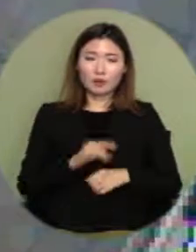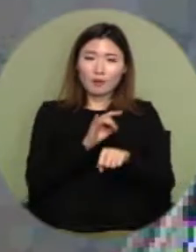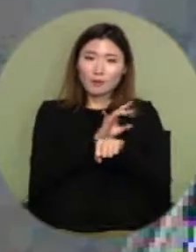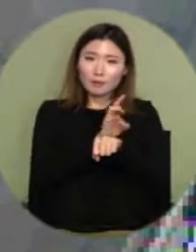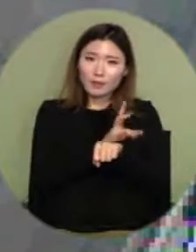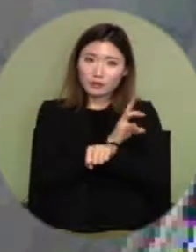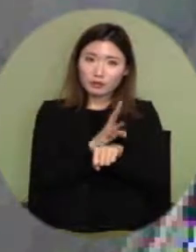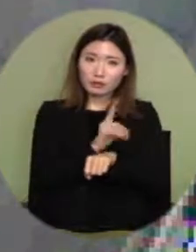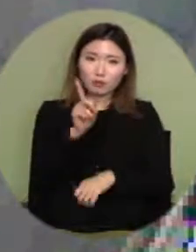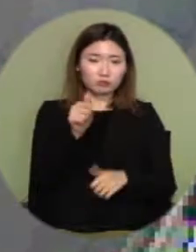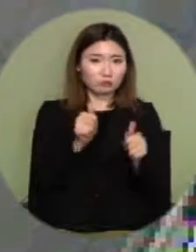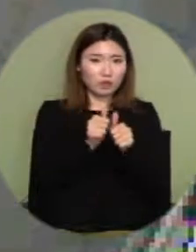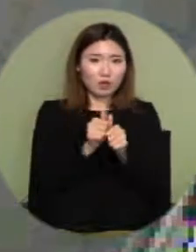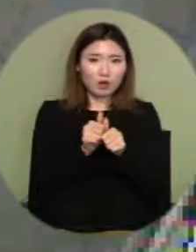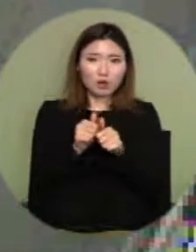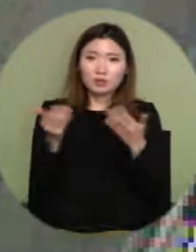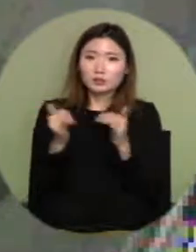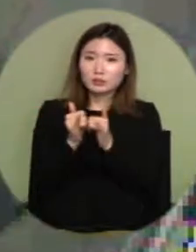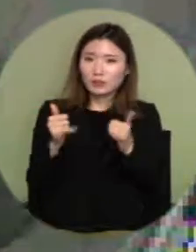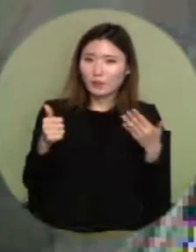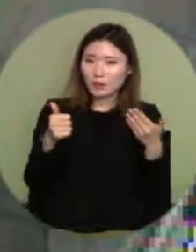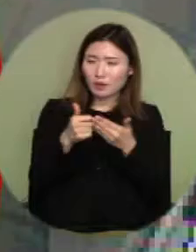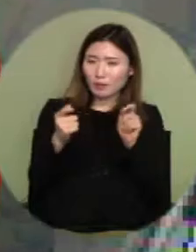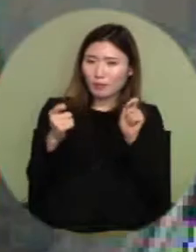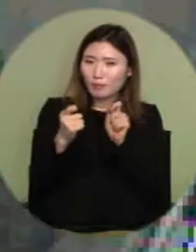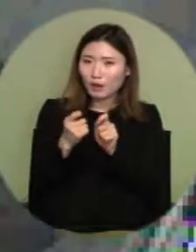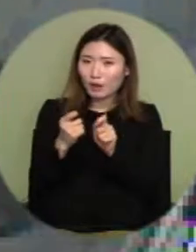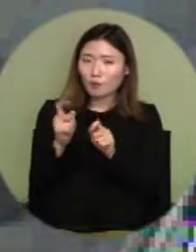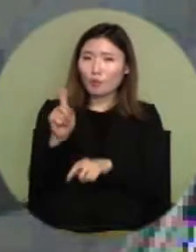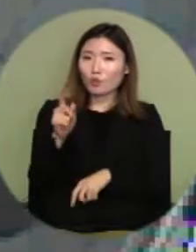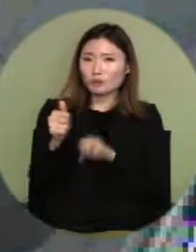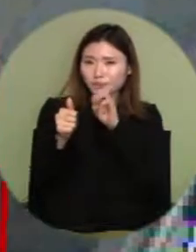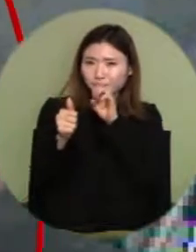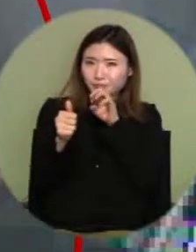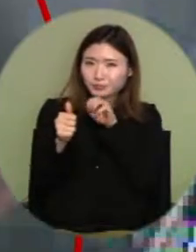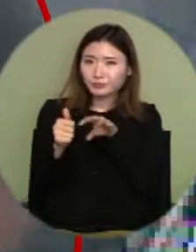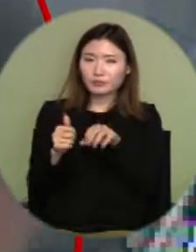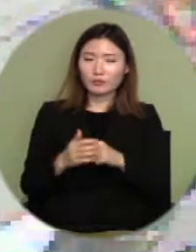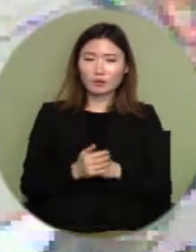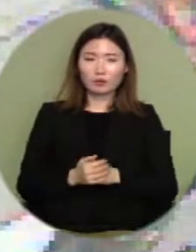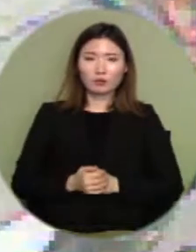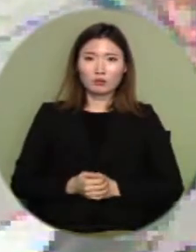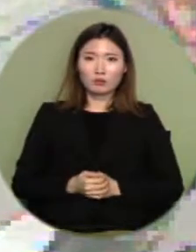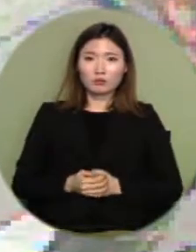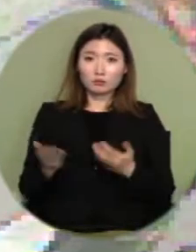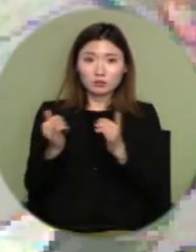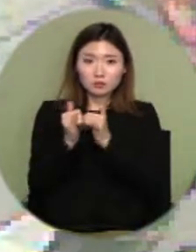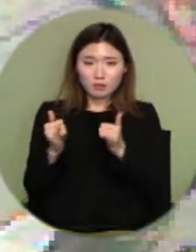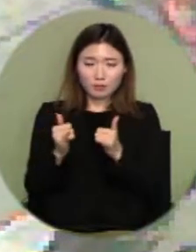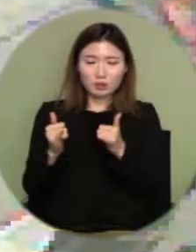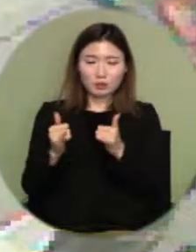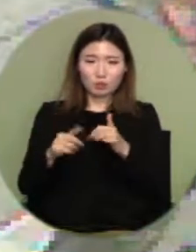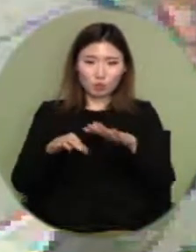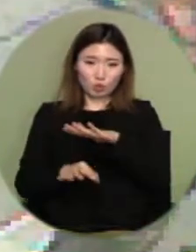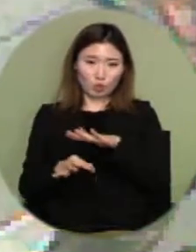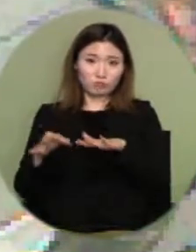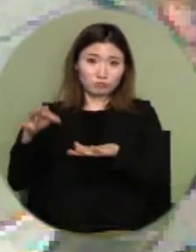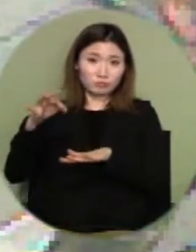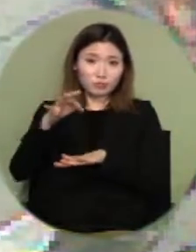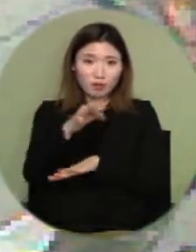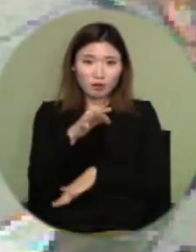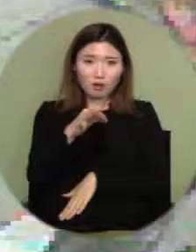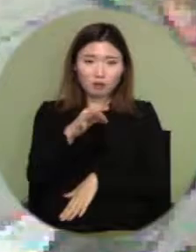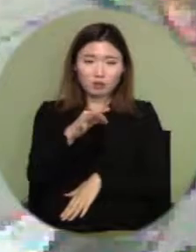편의점에서 한 남성이 종업원에게 다가가 무언가를 얘기합니다. 그러자 종업원이 계산대에서 돈을 꺼낸